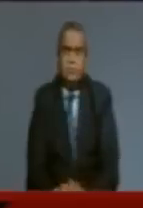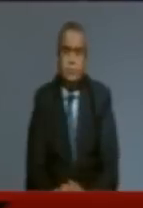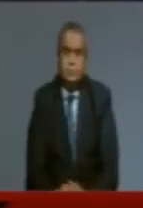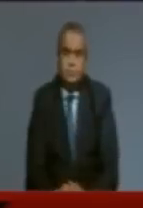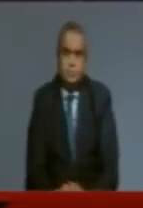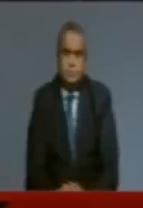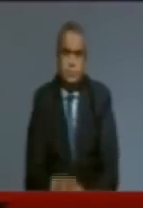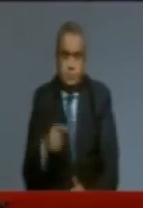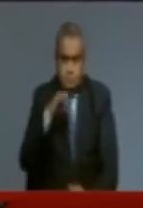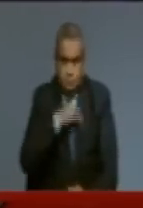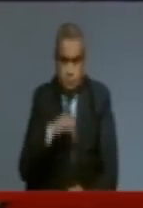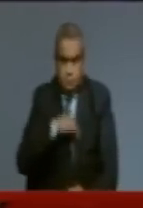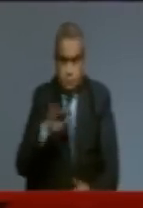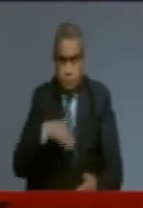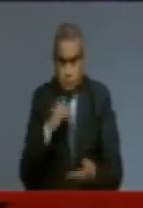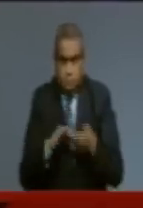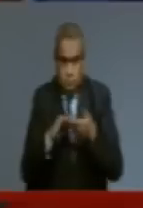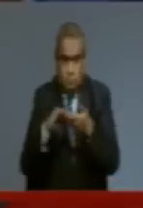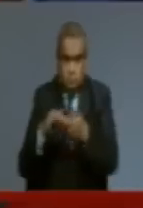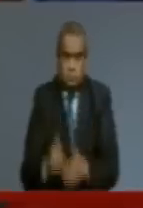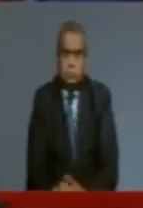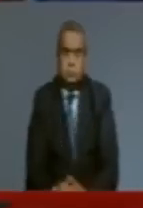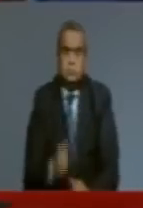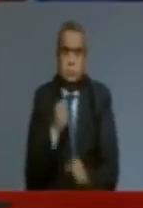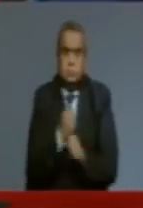فنريد أن نخلق